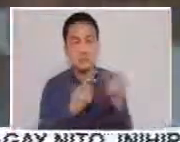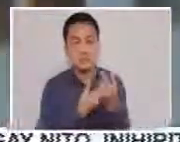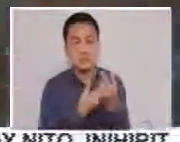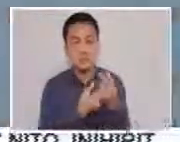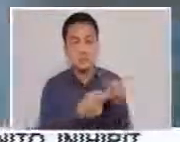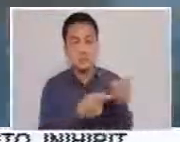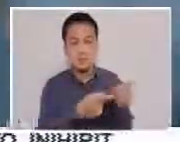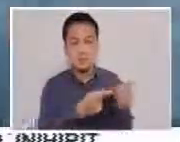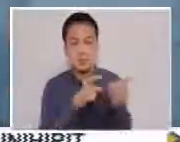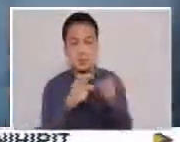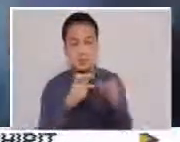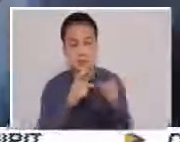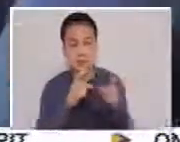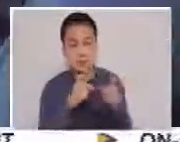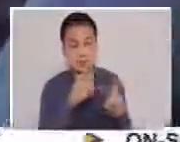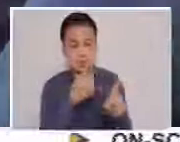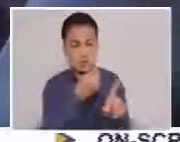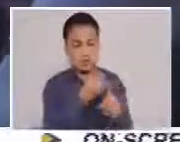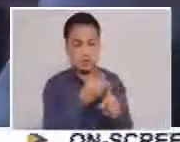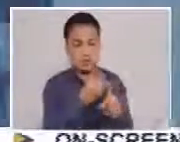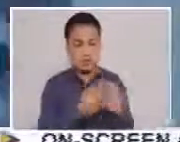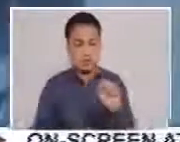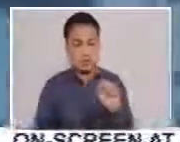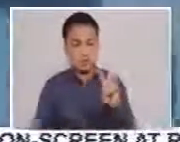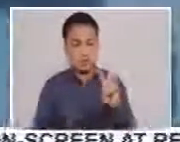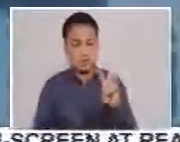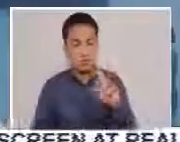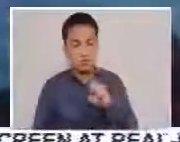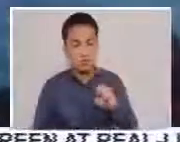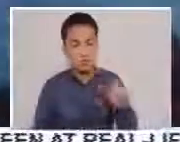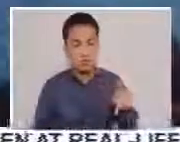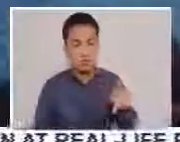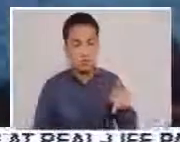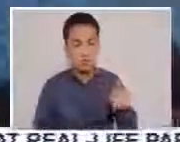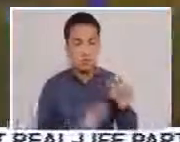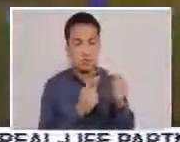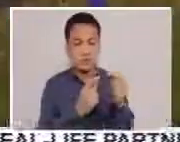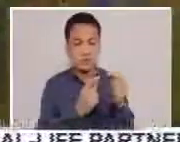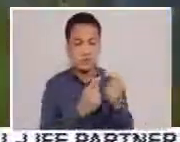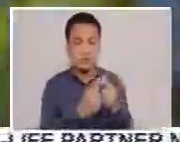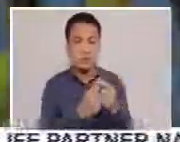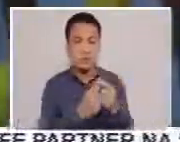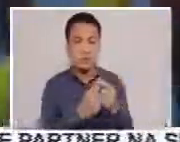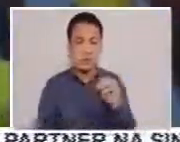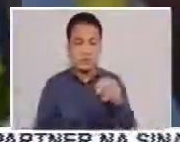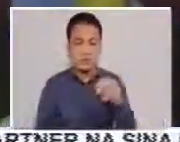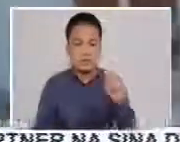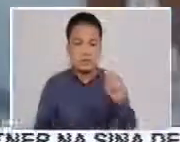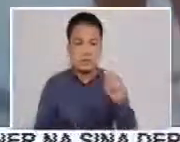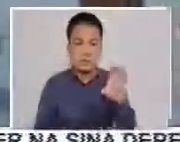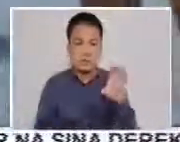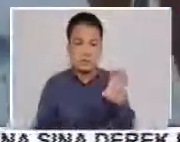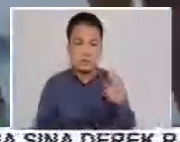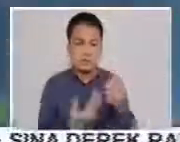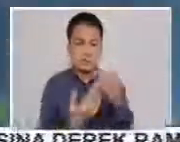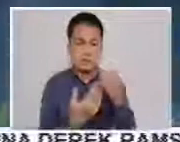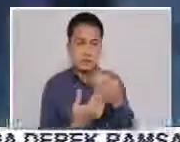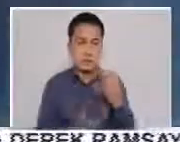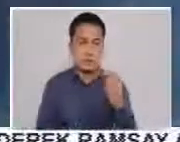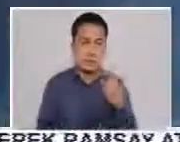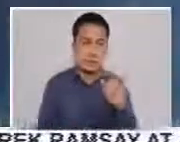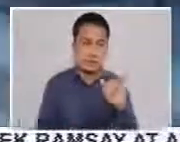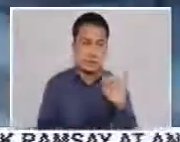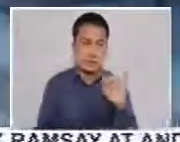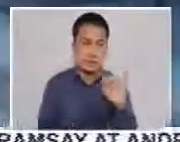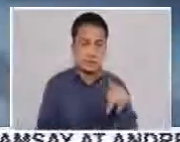hindi nakapagpakabit ng RFID sticker before the deadline? May penalty ba sila? O pwede pa ba silang magpa-install,